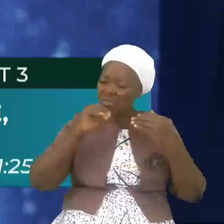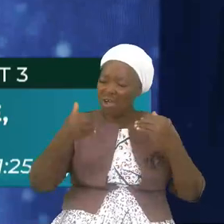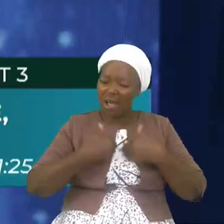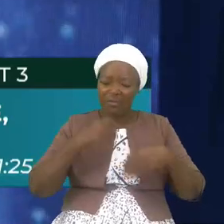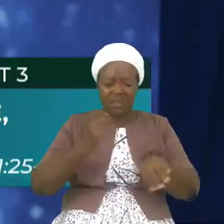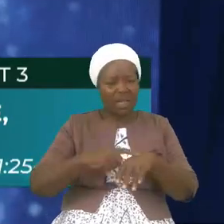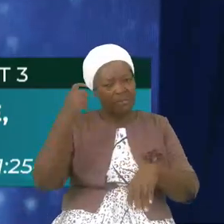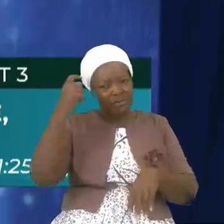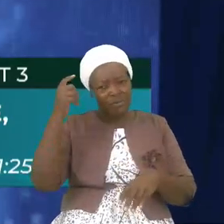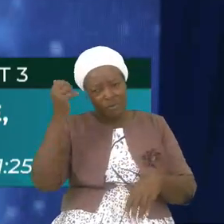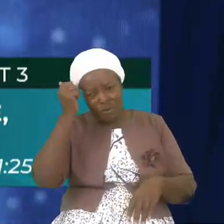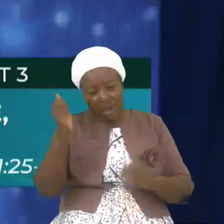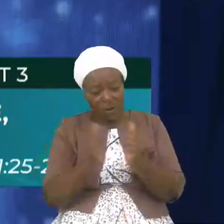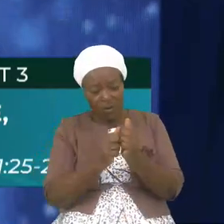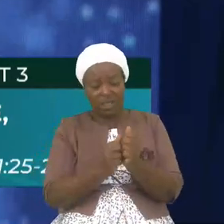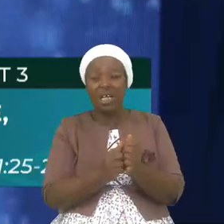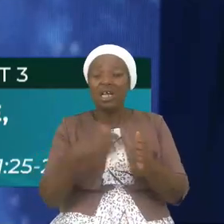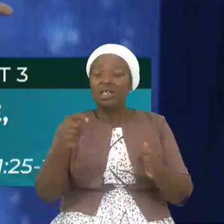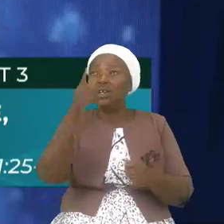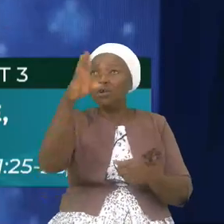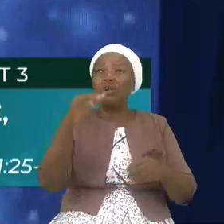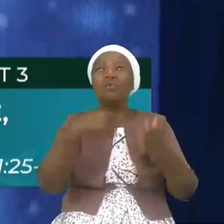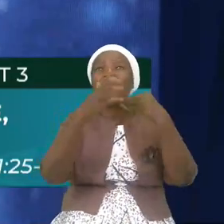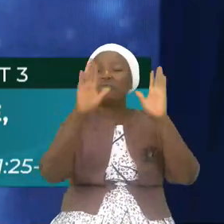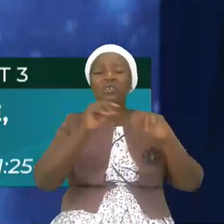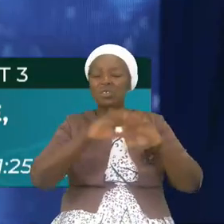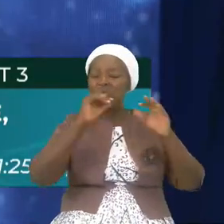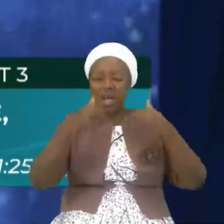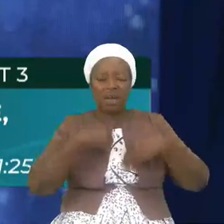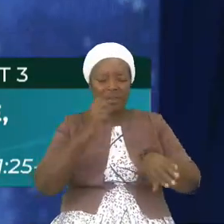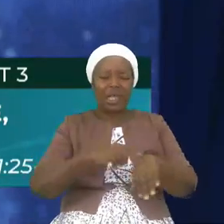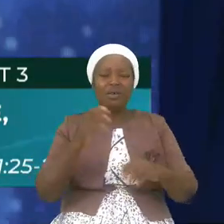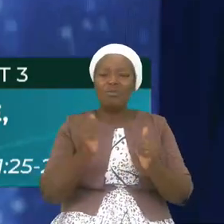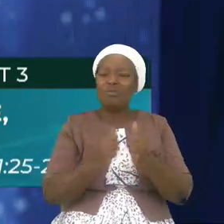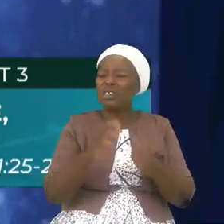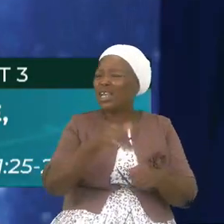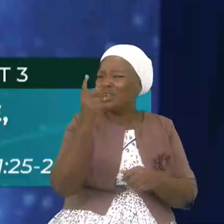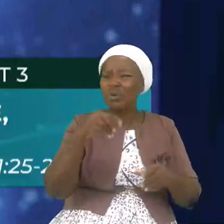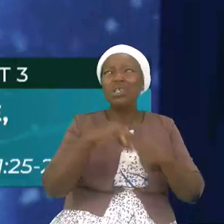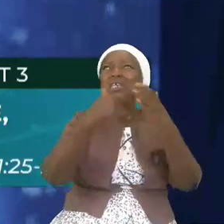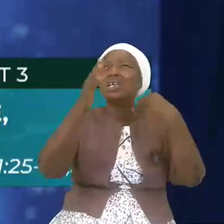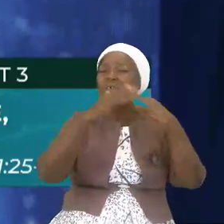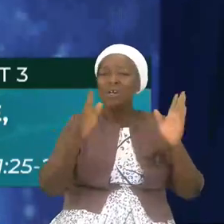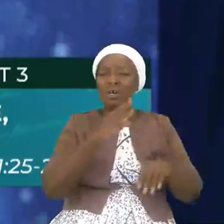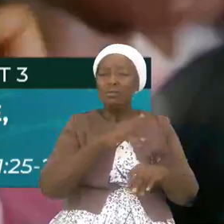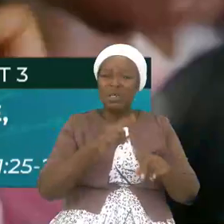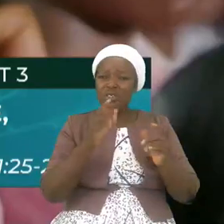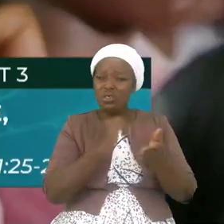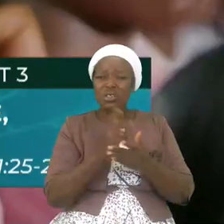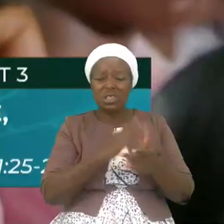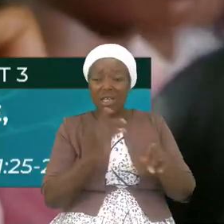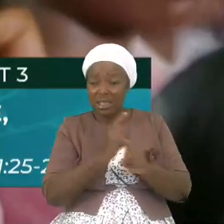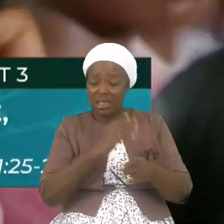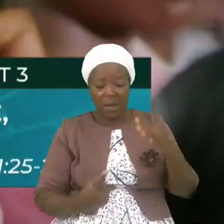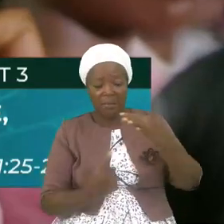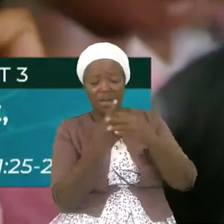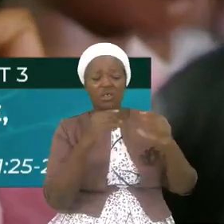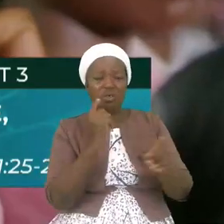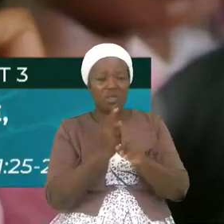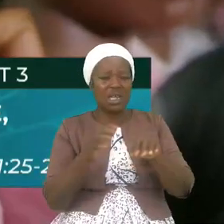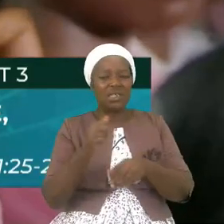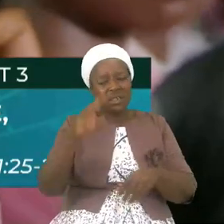même pas en relation avec Christ au ciel. Il n'était même pas en relation avec l'apparence du quatrième, l'apparence qui est comme la figure,